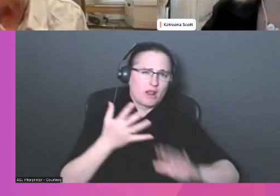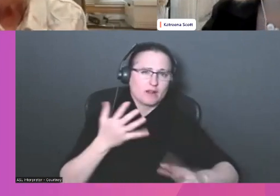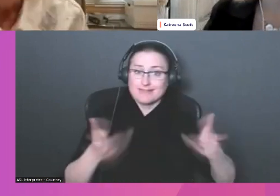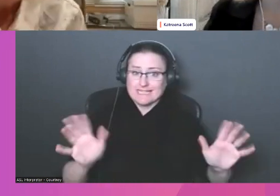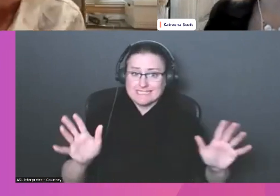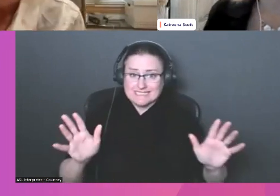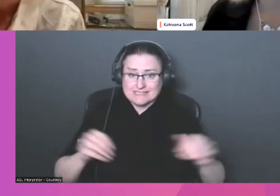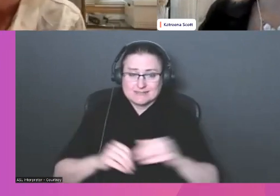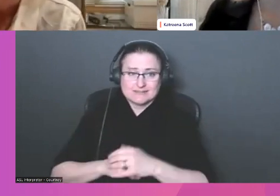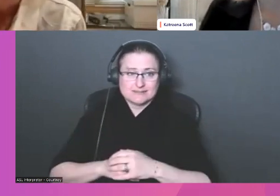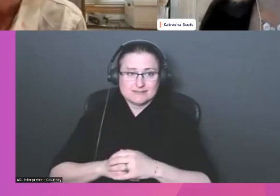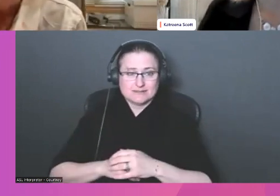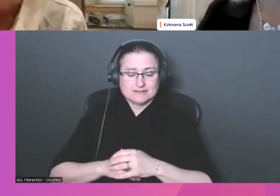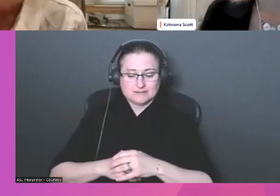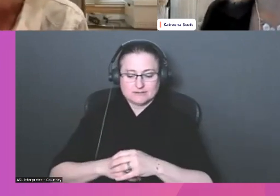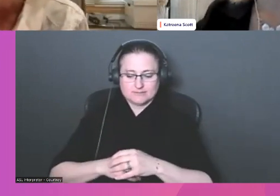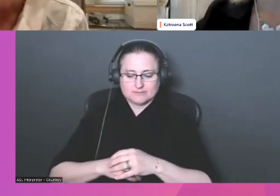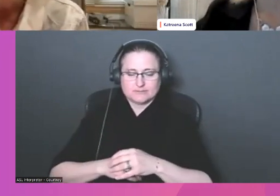entendu, ce n'était pas vrai.